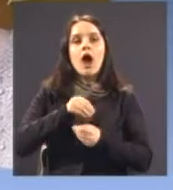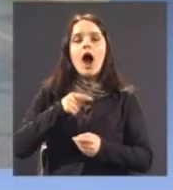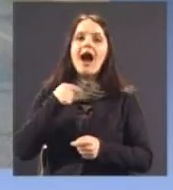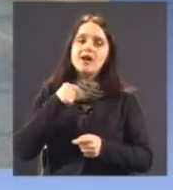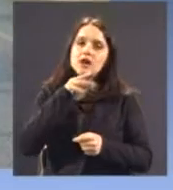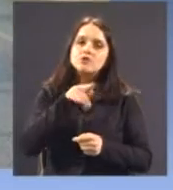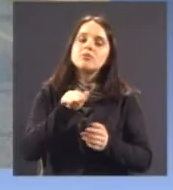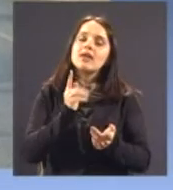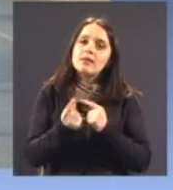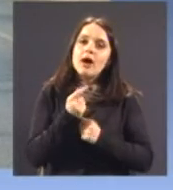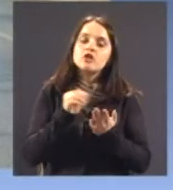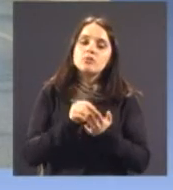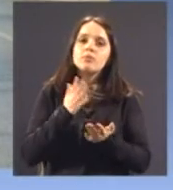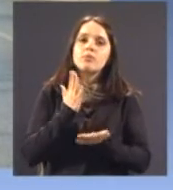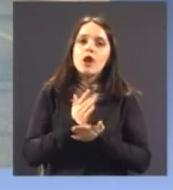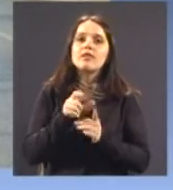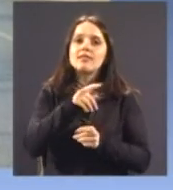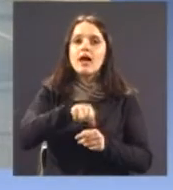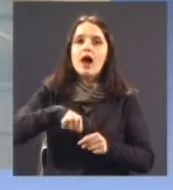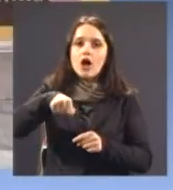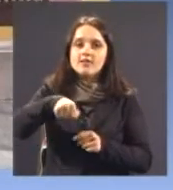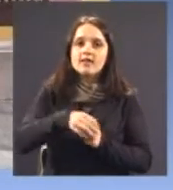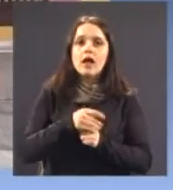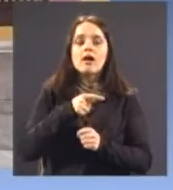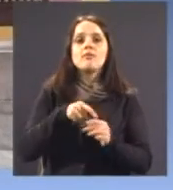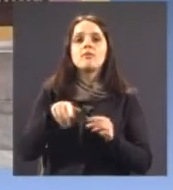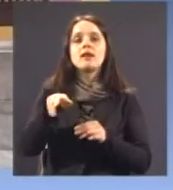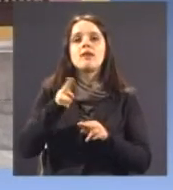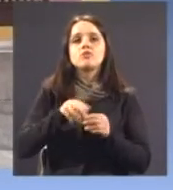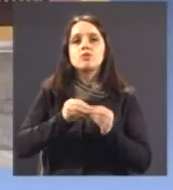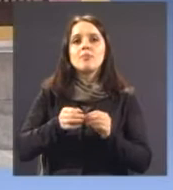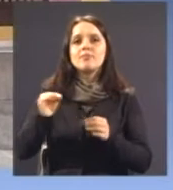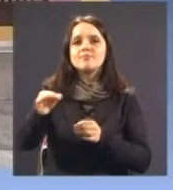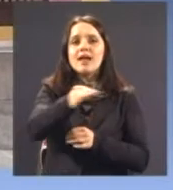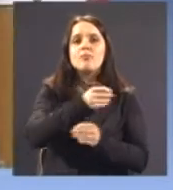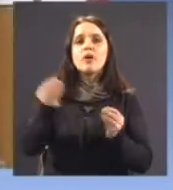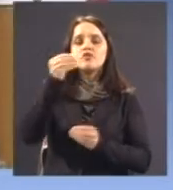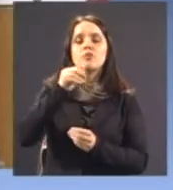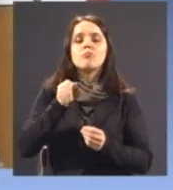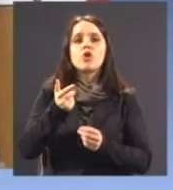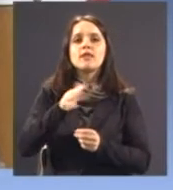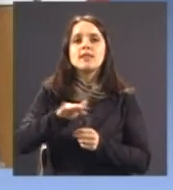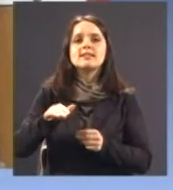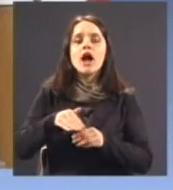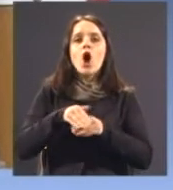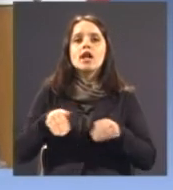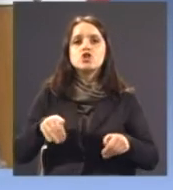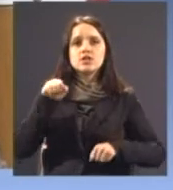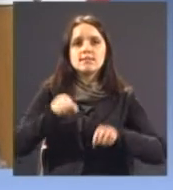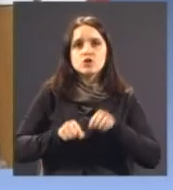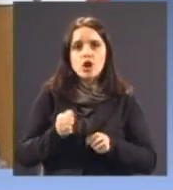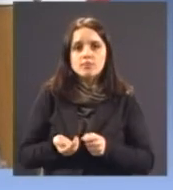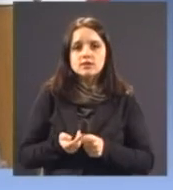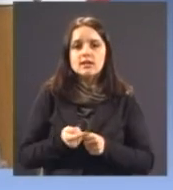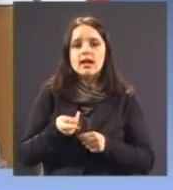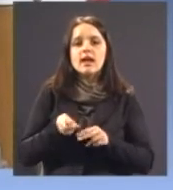odvedete. Veliki problem u područnim osnovnim školama je povećan broj djece graničnih sposobnosti. Najteža neka situacija je da ne donosi